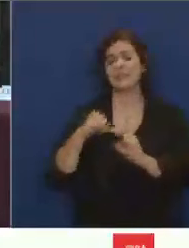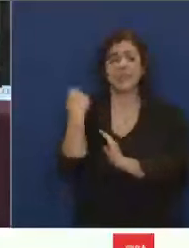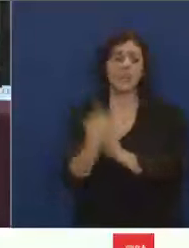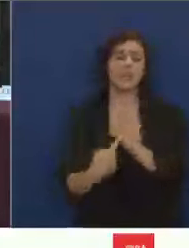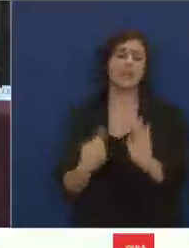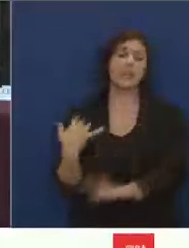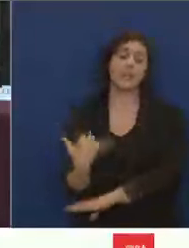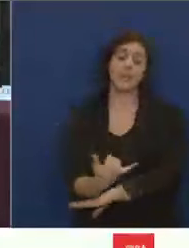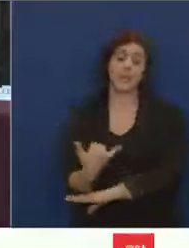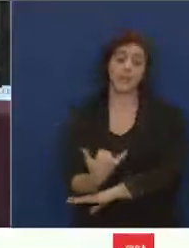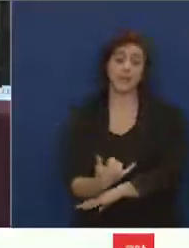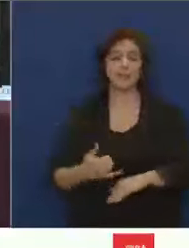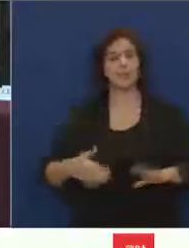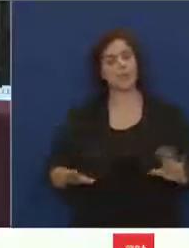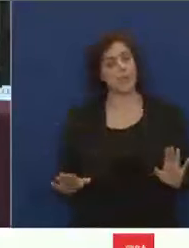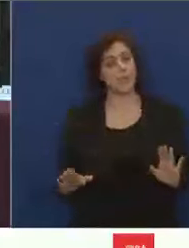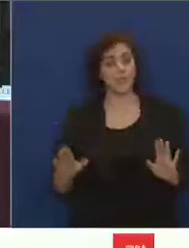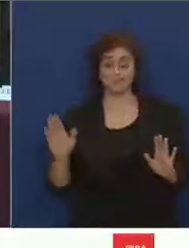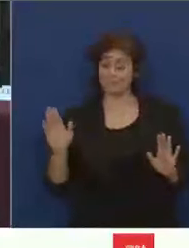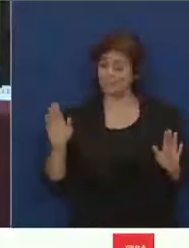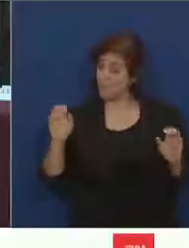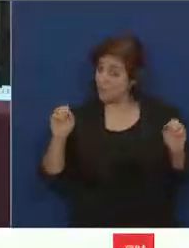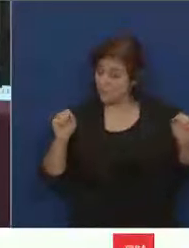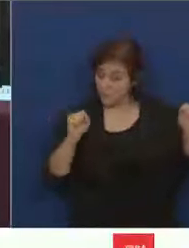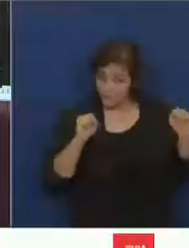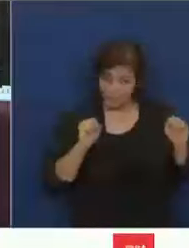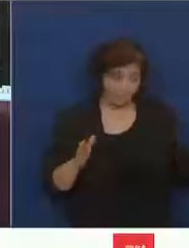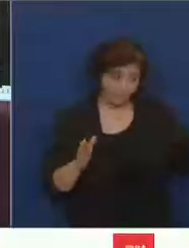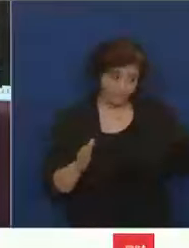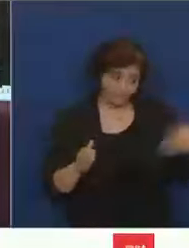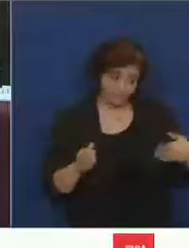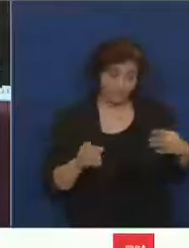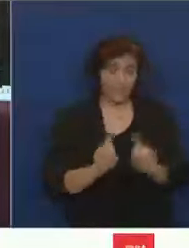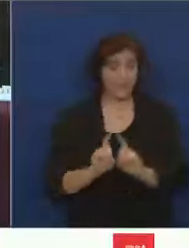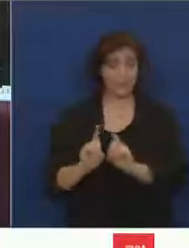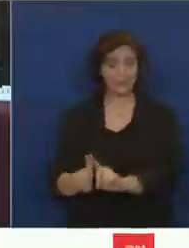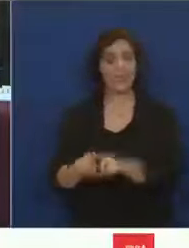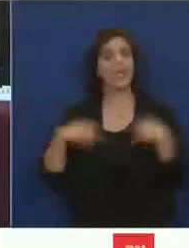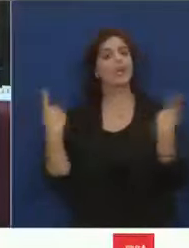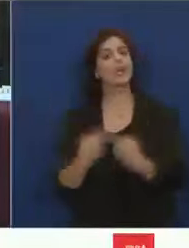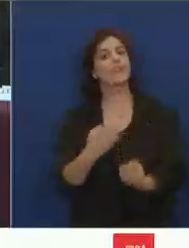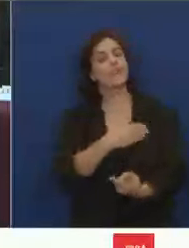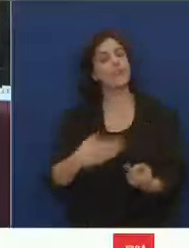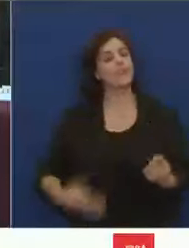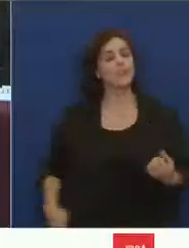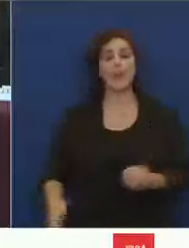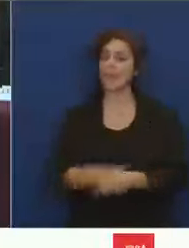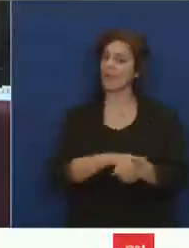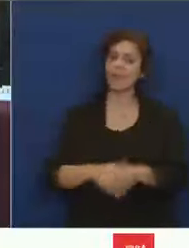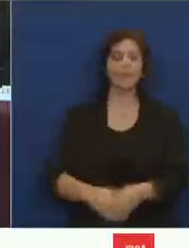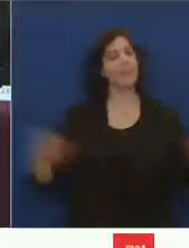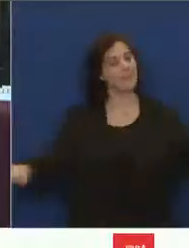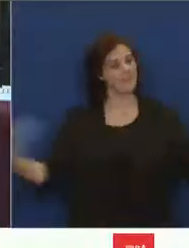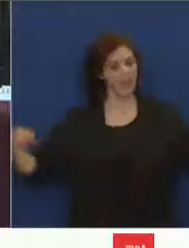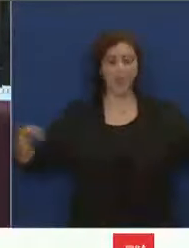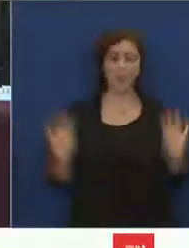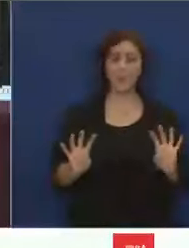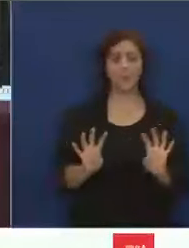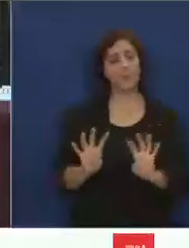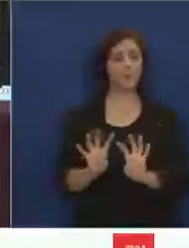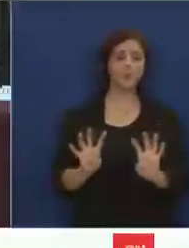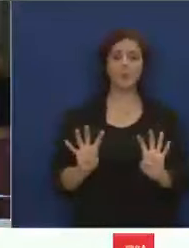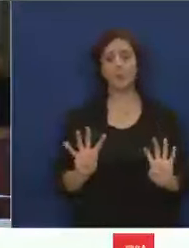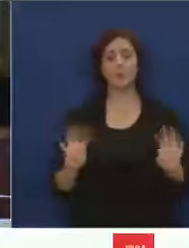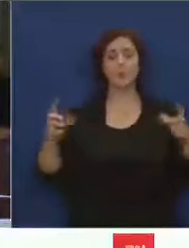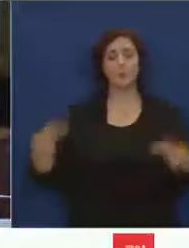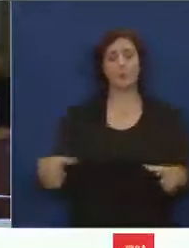pas m'attarder, mais vraiment je réitère mon invitation et je la fais même à tout le conseil municipal. Allons en délégation tout à l'heure, place Riche-Baie.